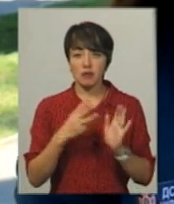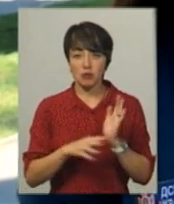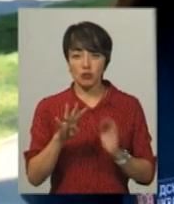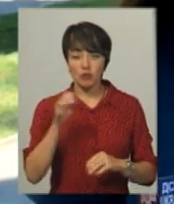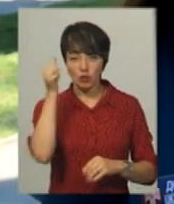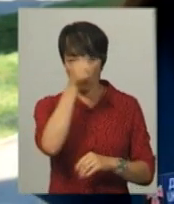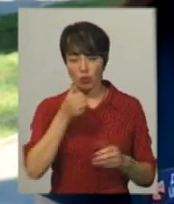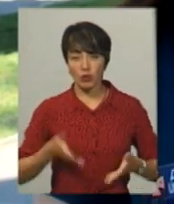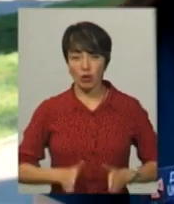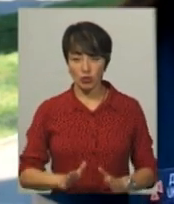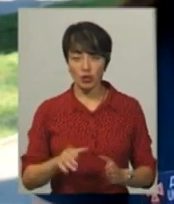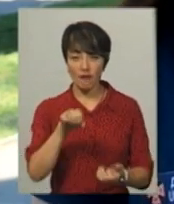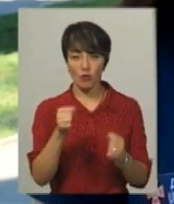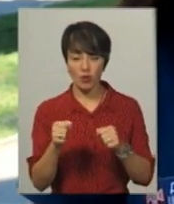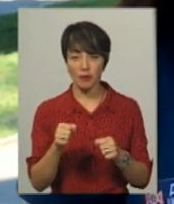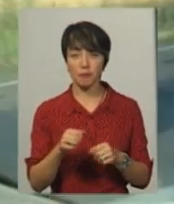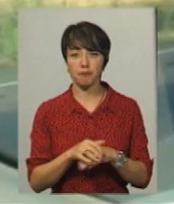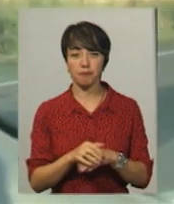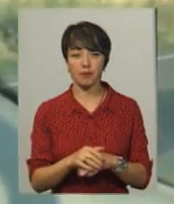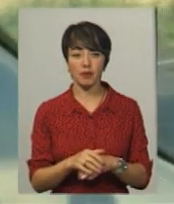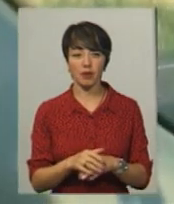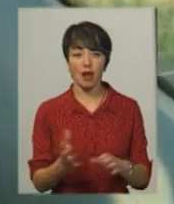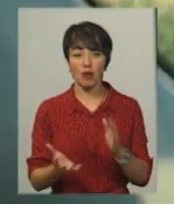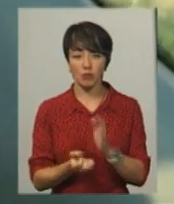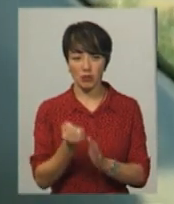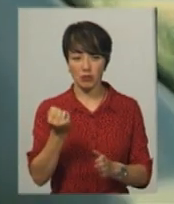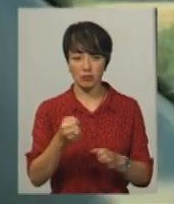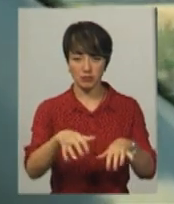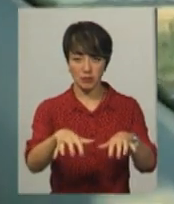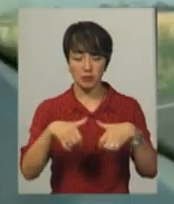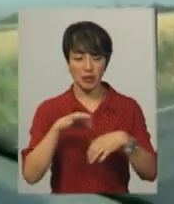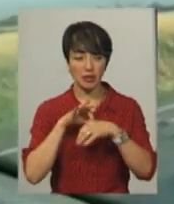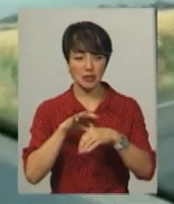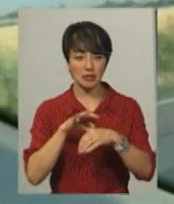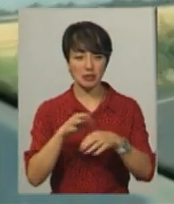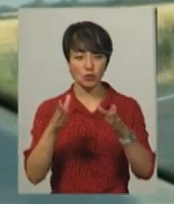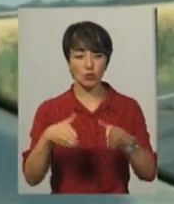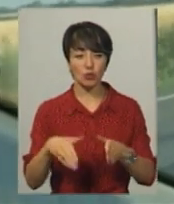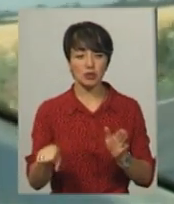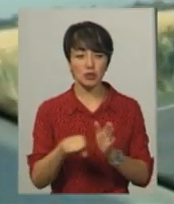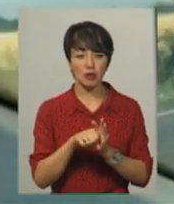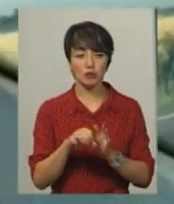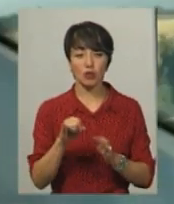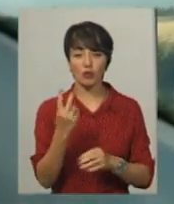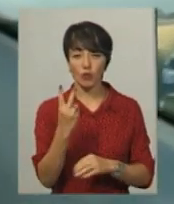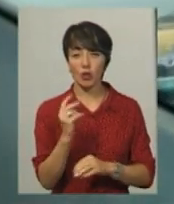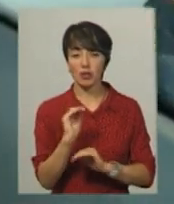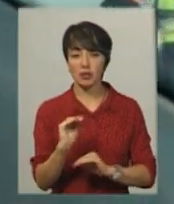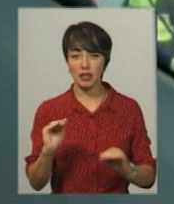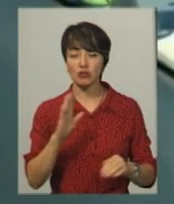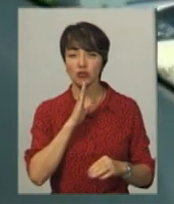1984 року народження. Рятувальники деблокували тіло загиблого. Двох дітей та жінку до